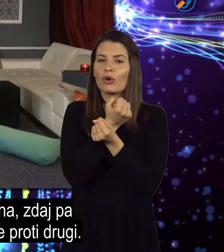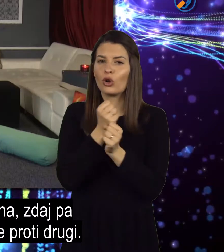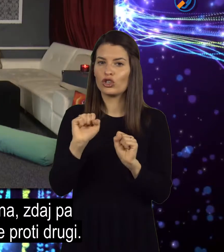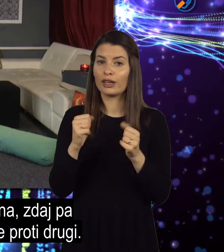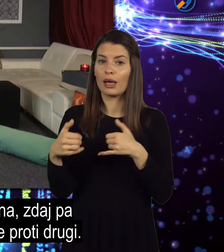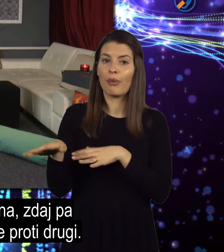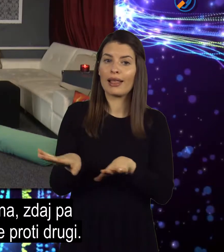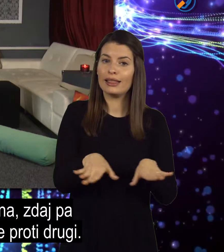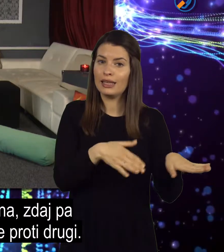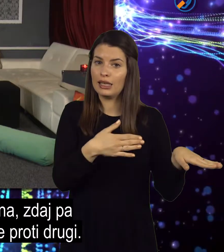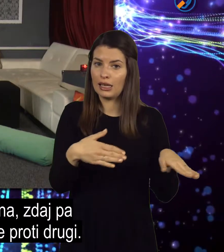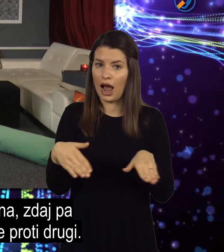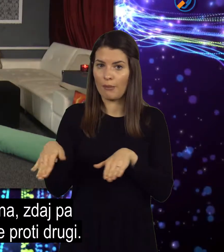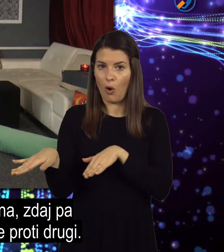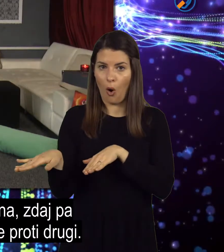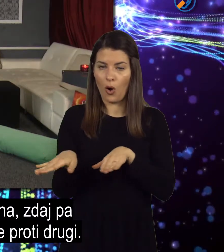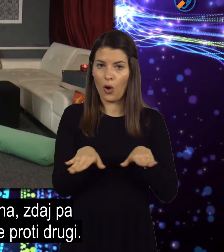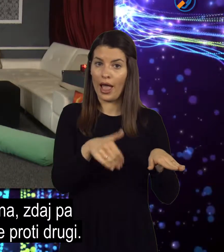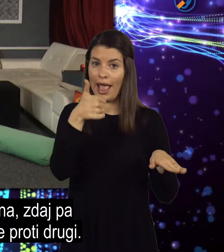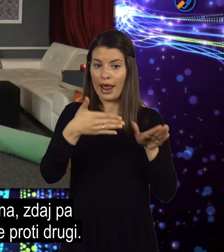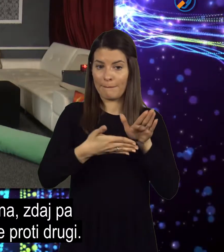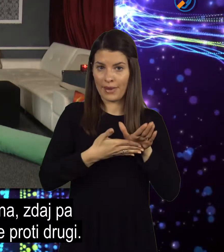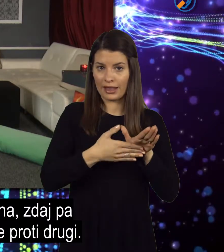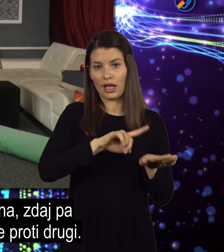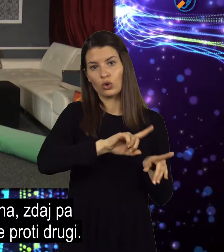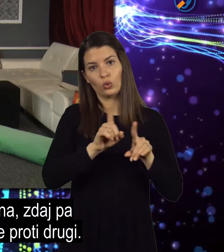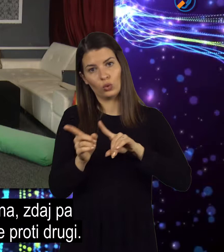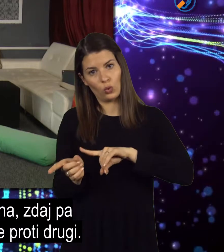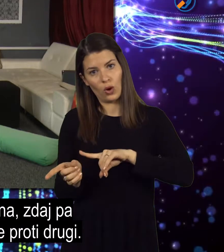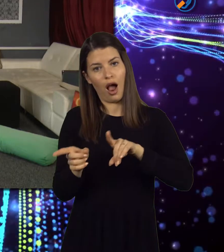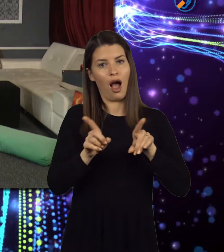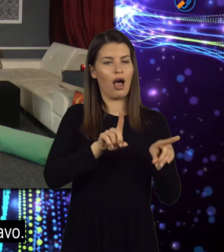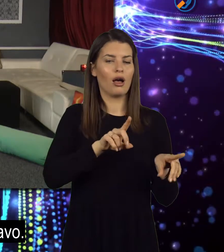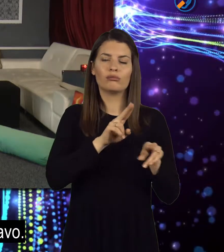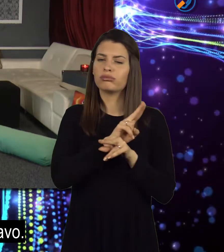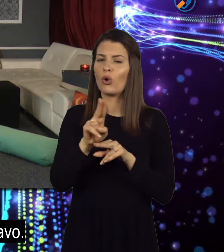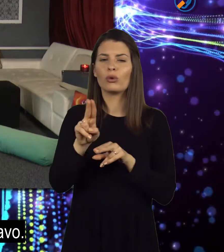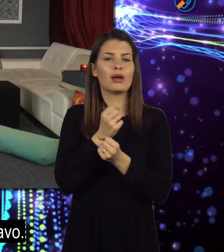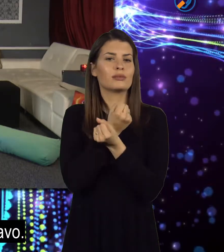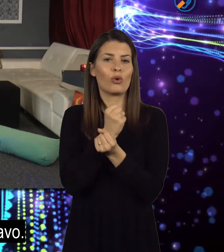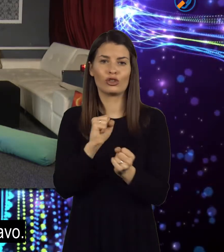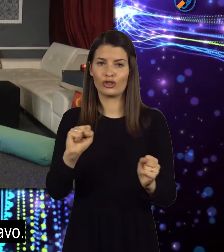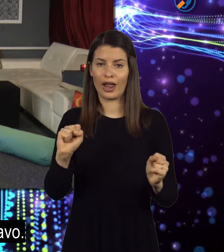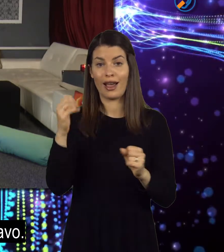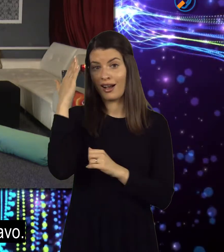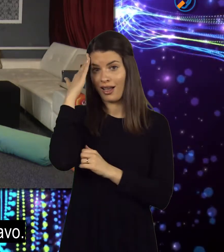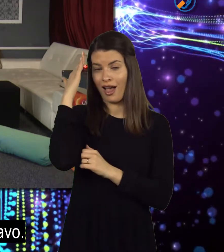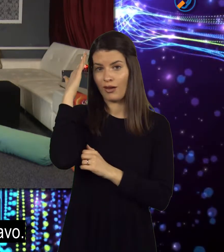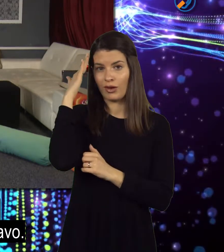sproščena, zdaj pa nihava od ene pete proti drugi. Nihaš, sprosti